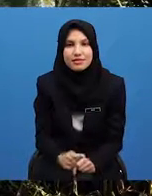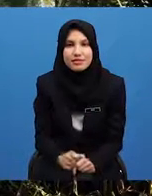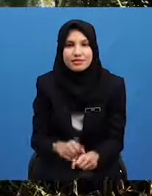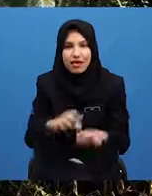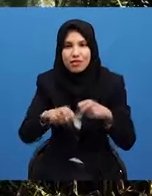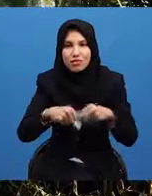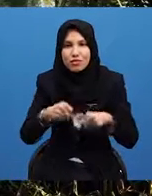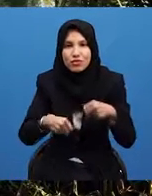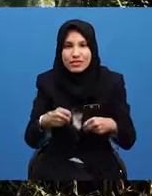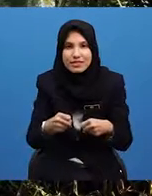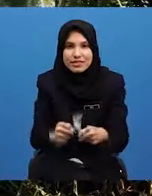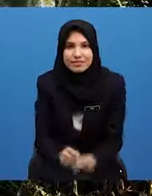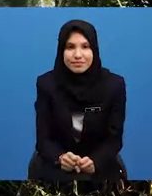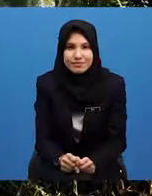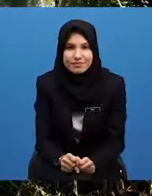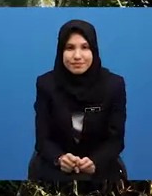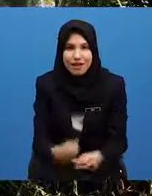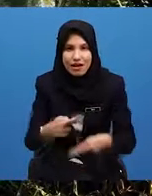roda